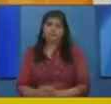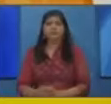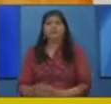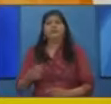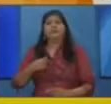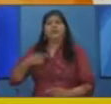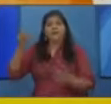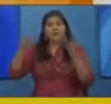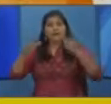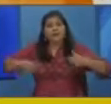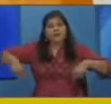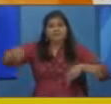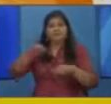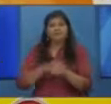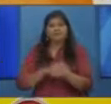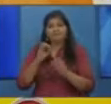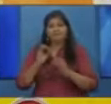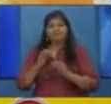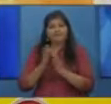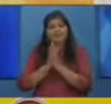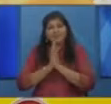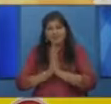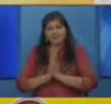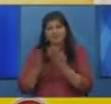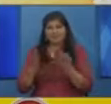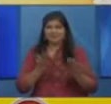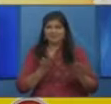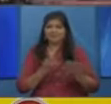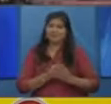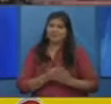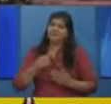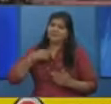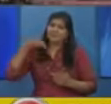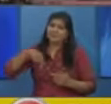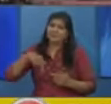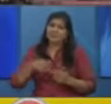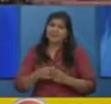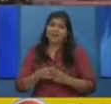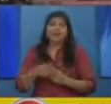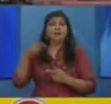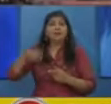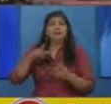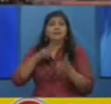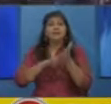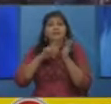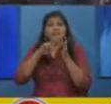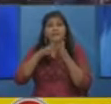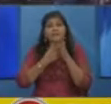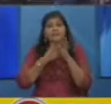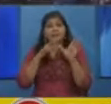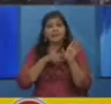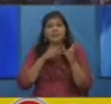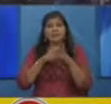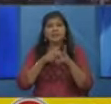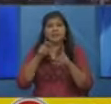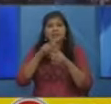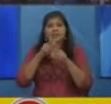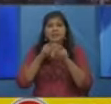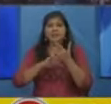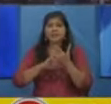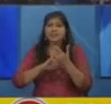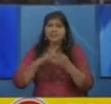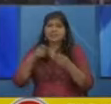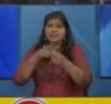मेरे प्यारे देशवासियों, नमस्कार। आज विजयादशमी यानी दशहरे का पर्व